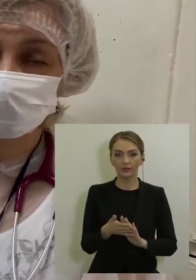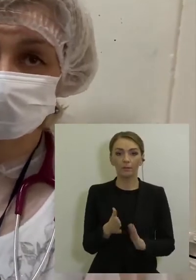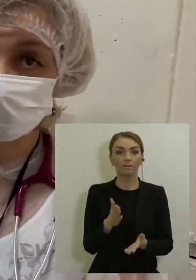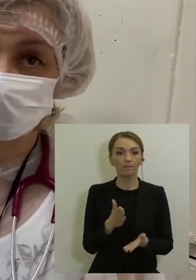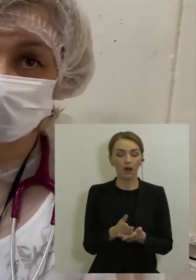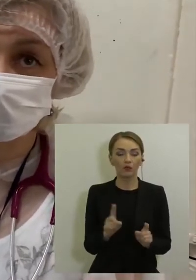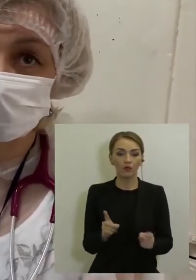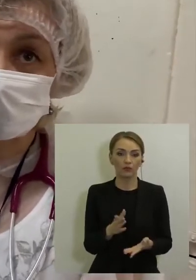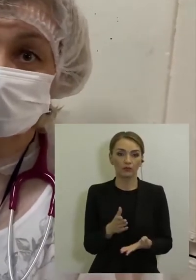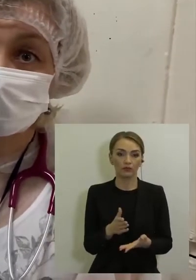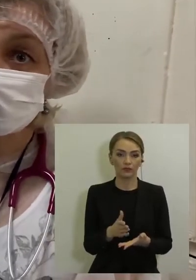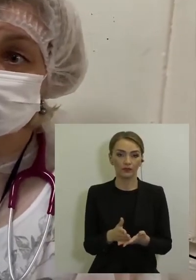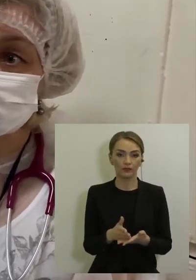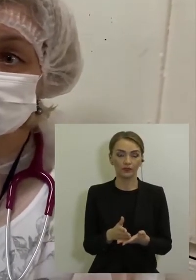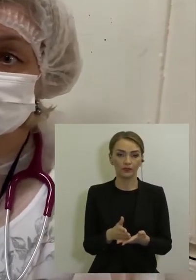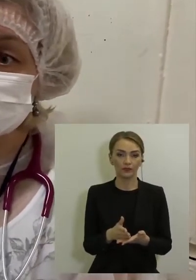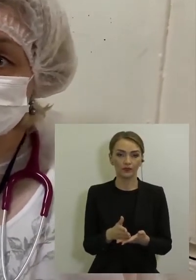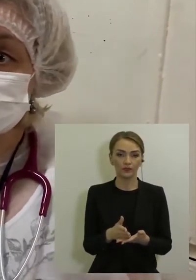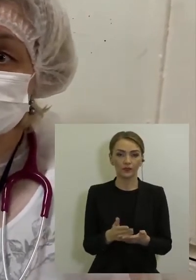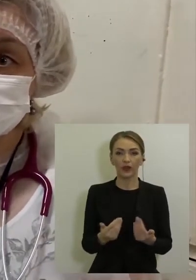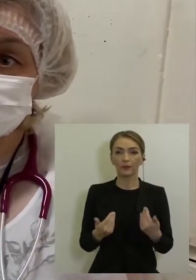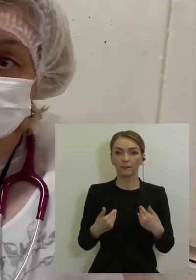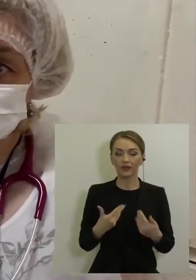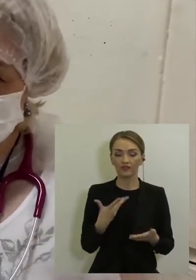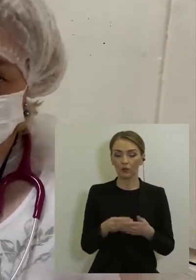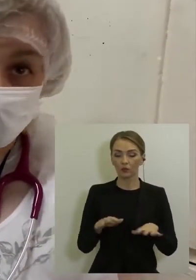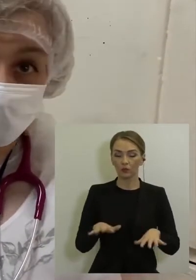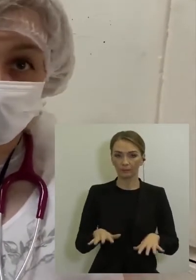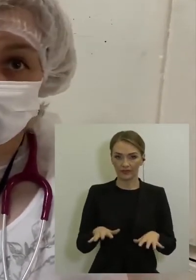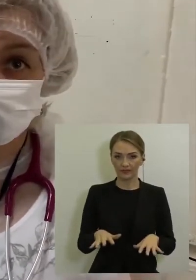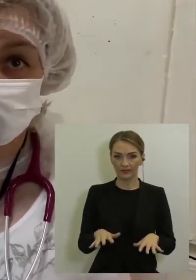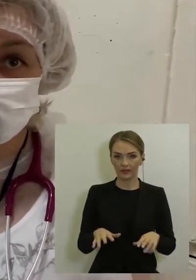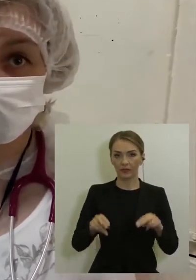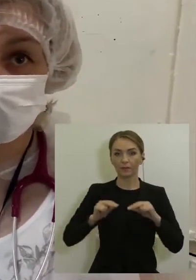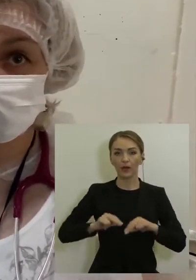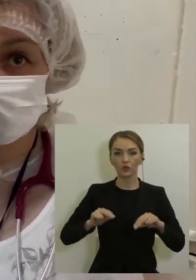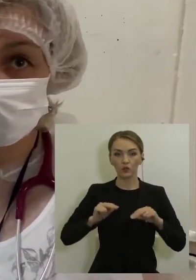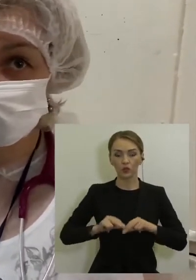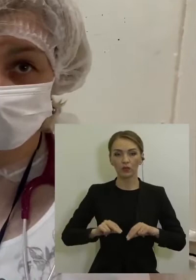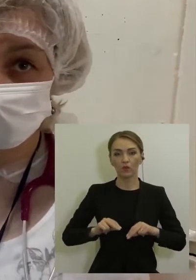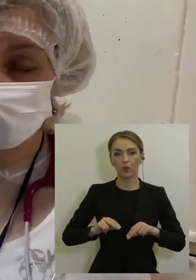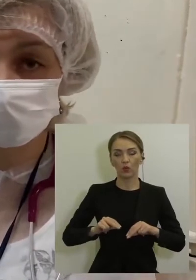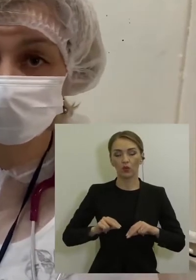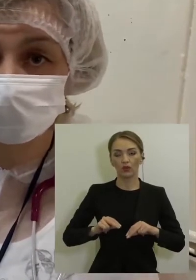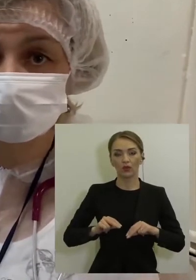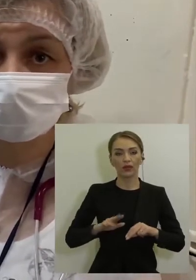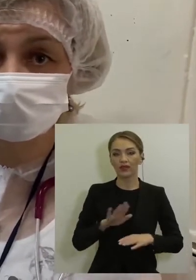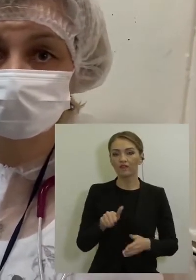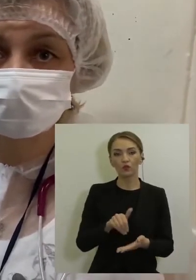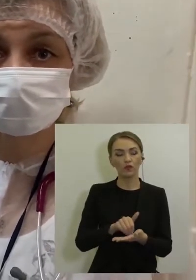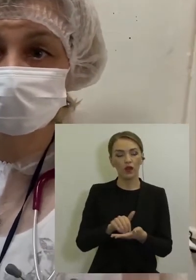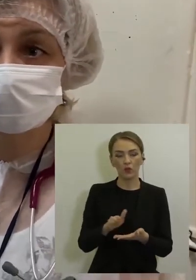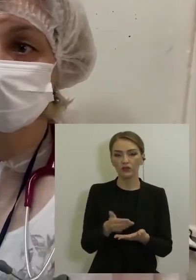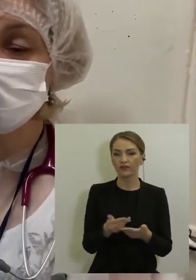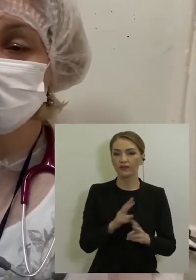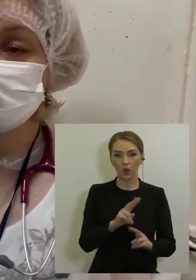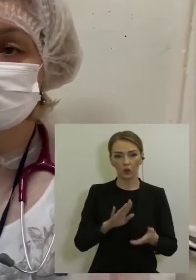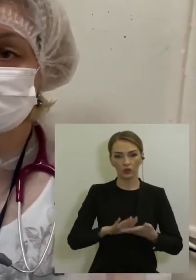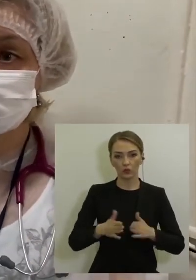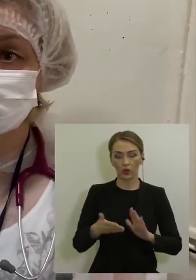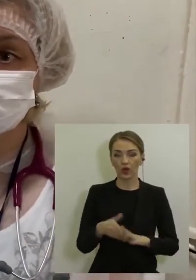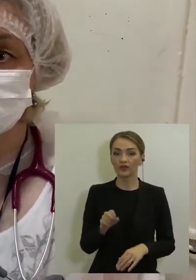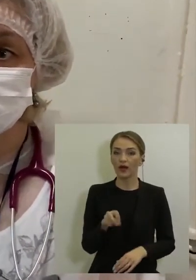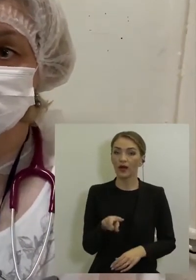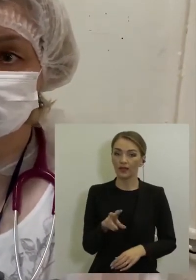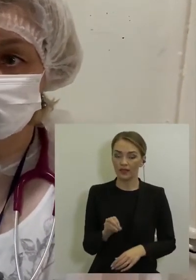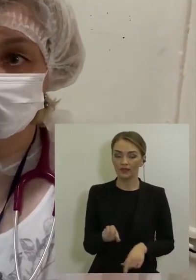що маємо, маємо результат. Тобто ми на своєму місці працюємо і трудимося, і не відмовляємося ні від якої ситуації,